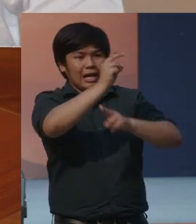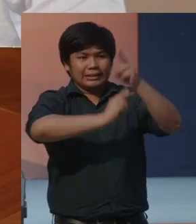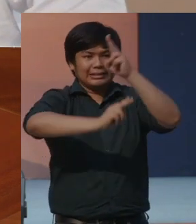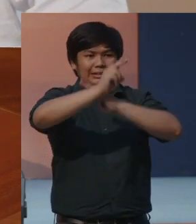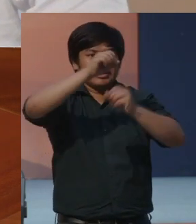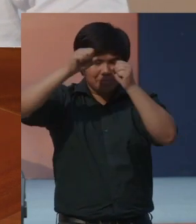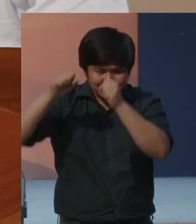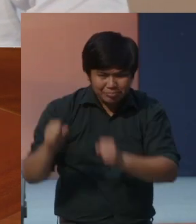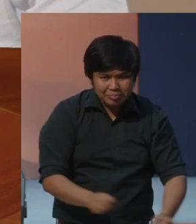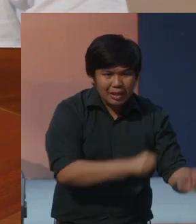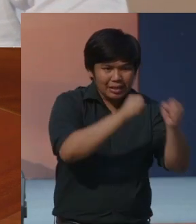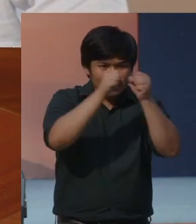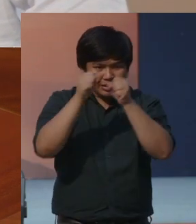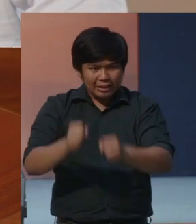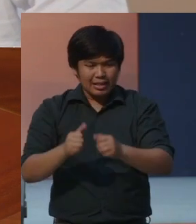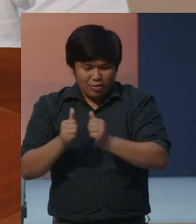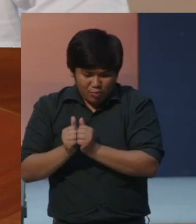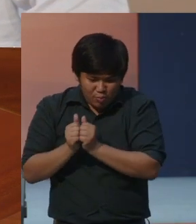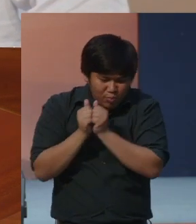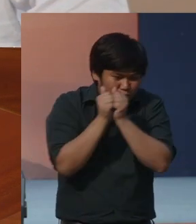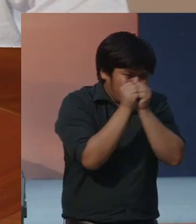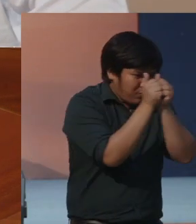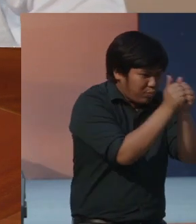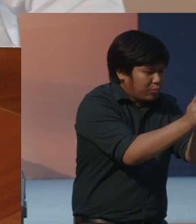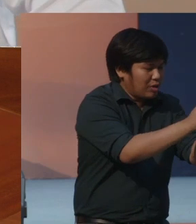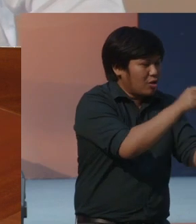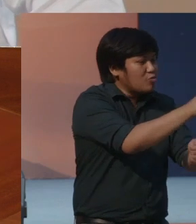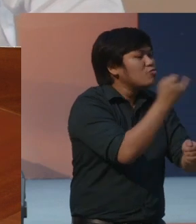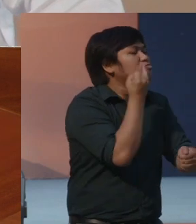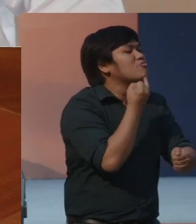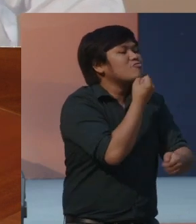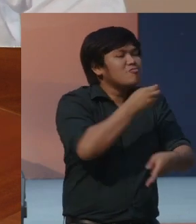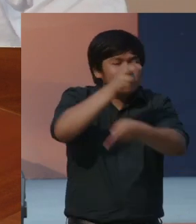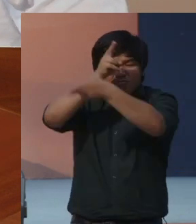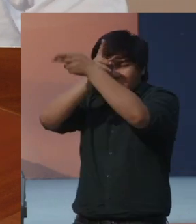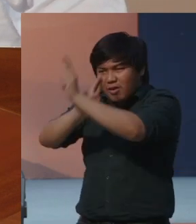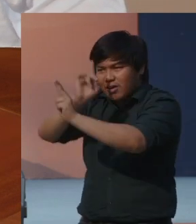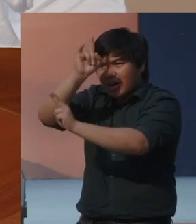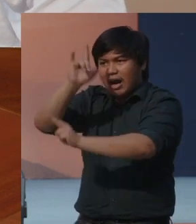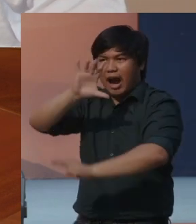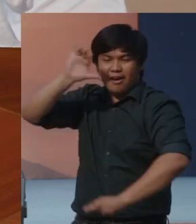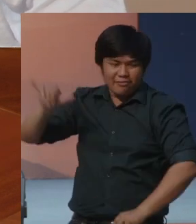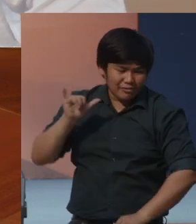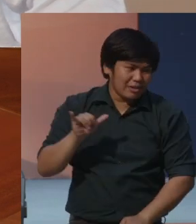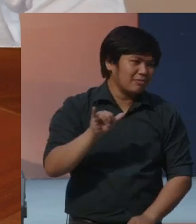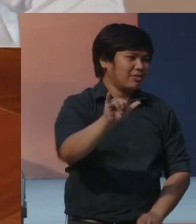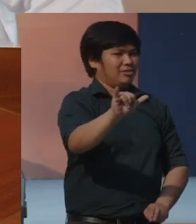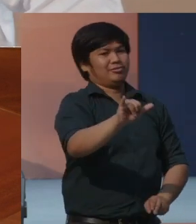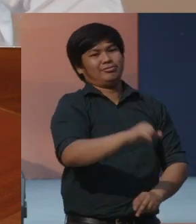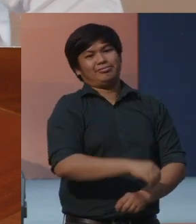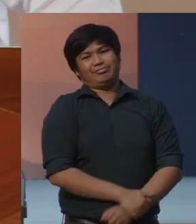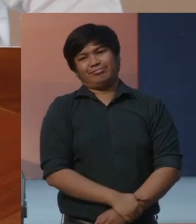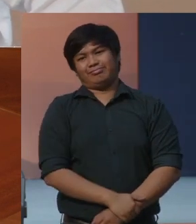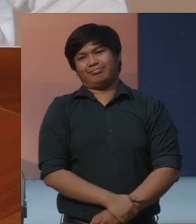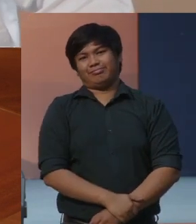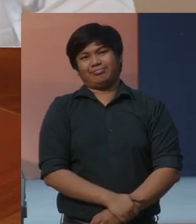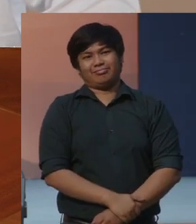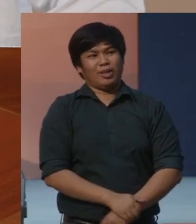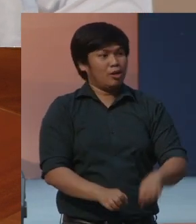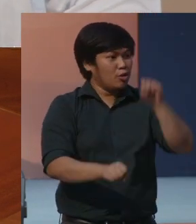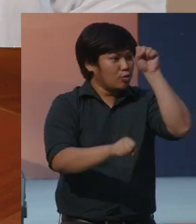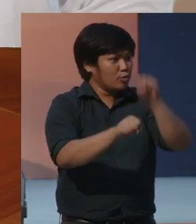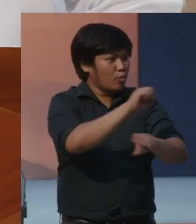mighty, that you may fear the Lord your God forever. Verse 24. So that